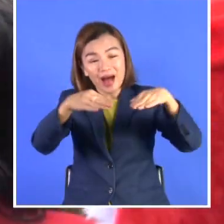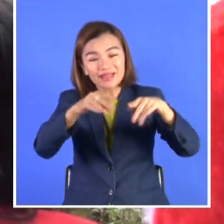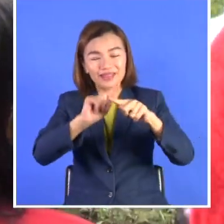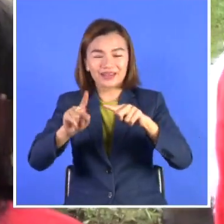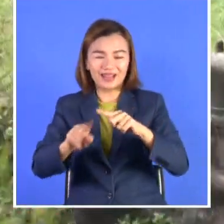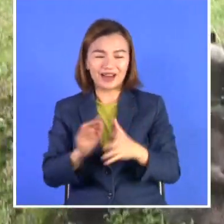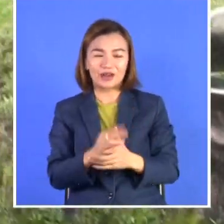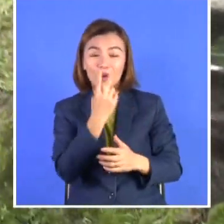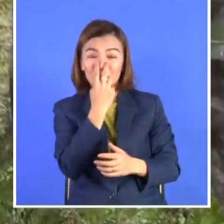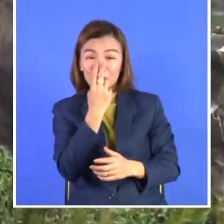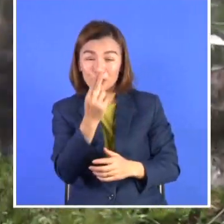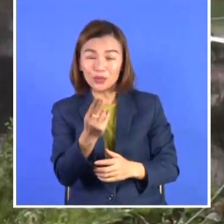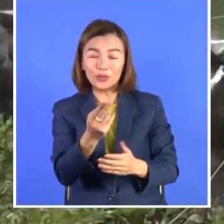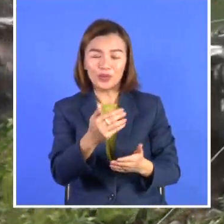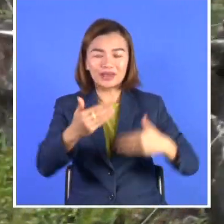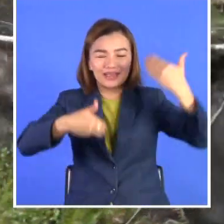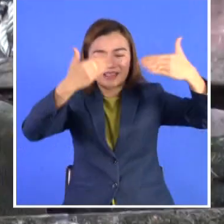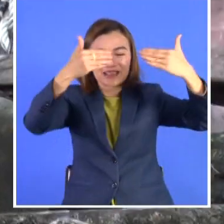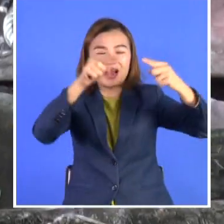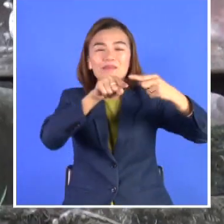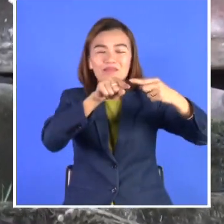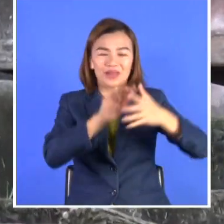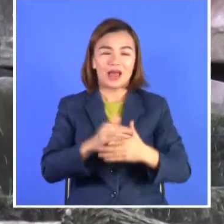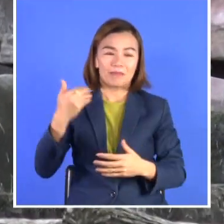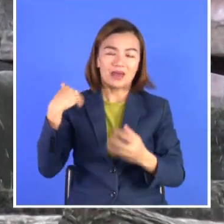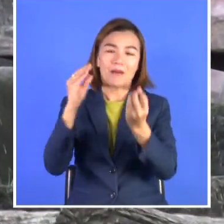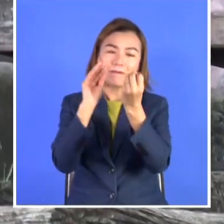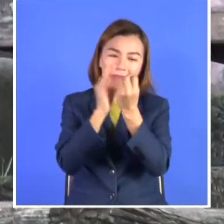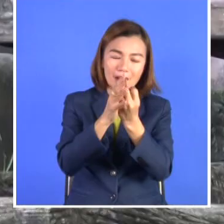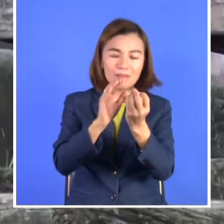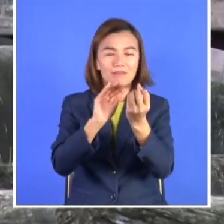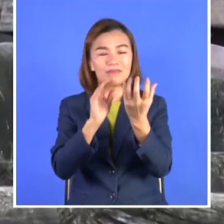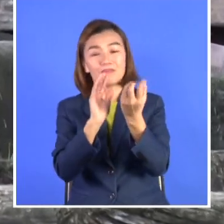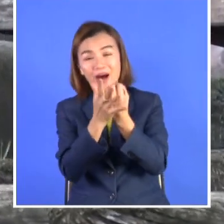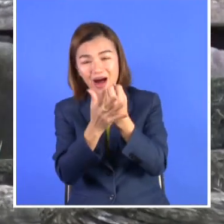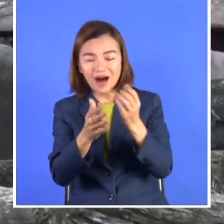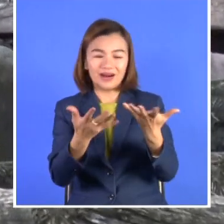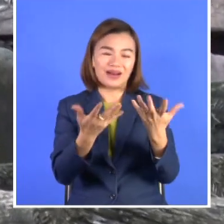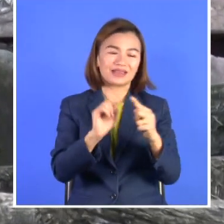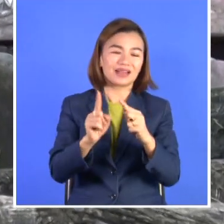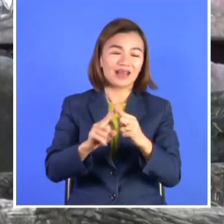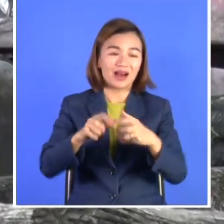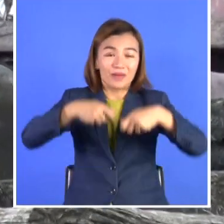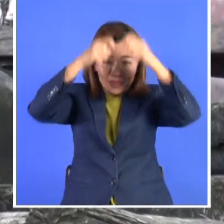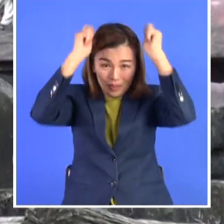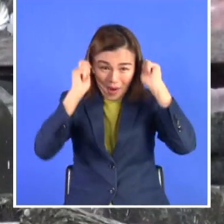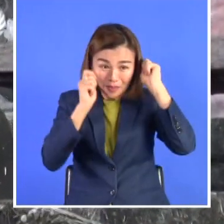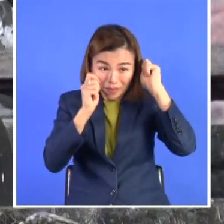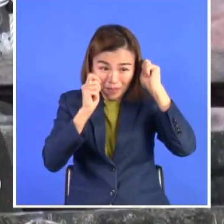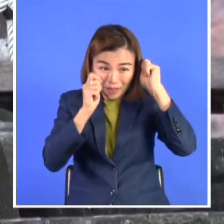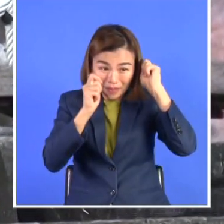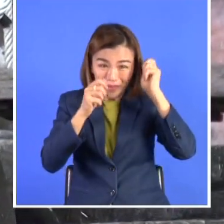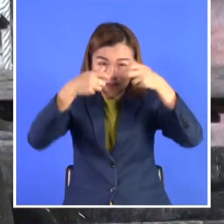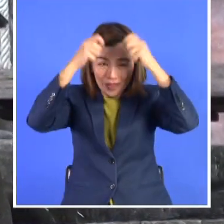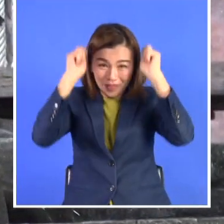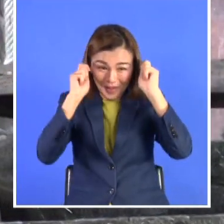พี่ๆที่เคยดูแลแบบนั้นนะคะก็เอาผักผลไม้เอาอะไรใส่ถุงไปให้กินนั่นใส่เธอเองเออรออยู่ให้เองเป็นเซนต้า